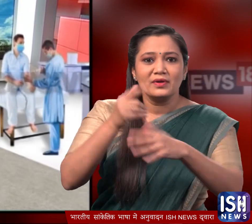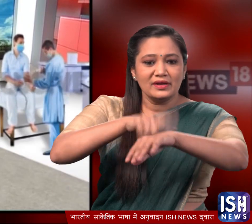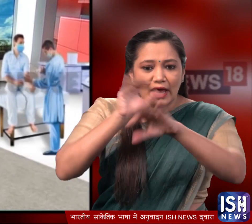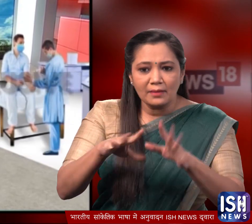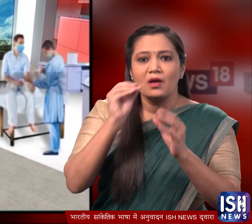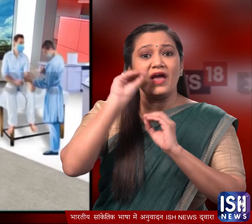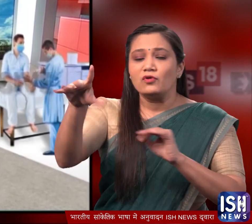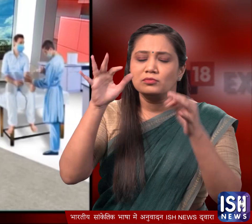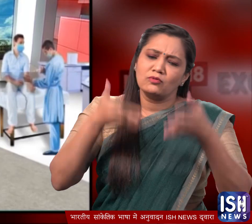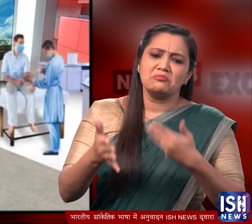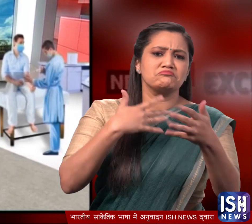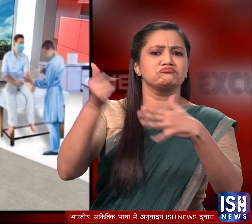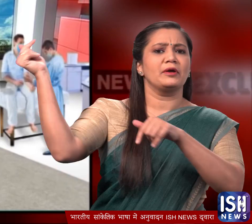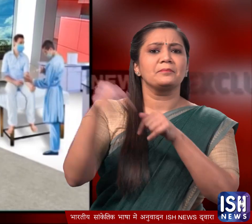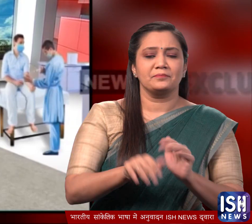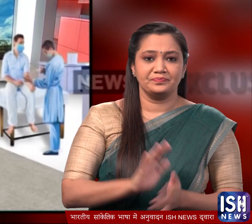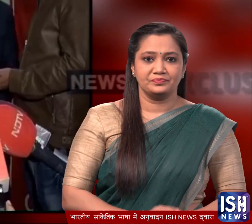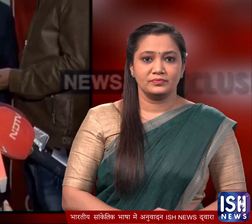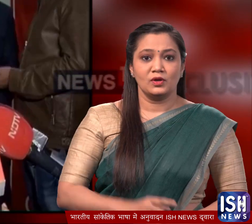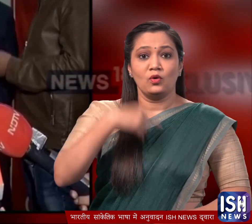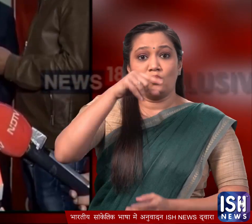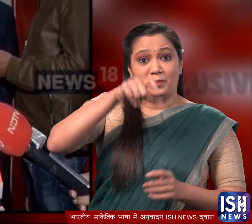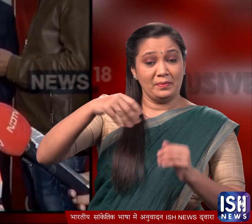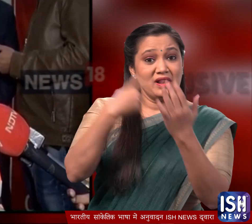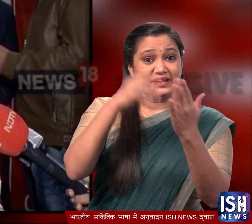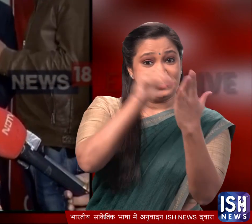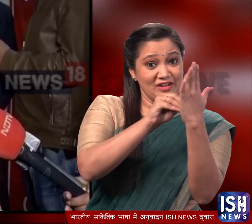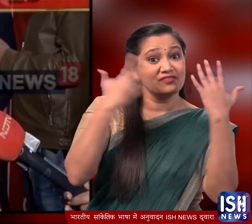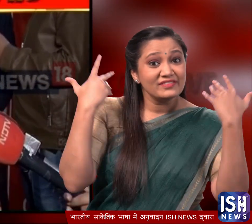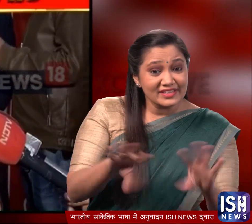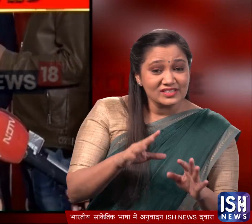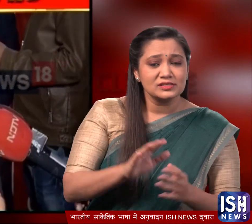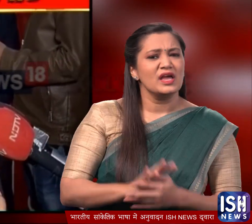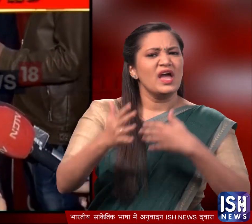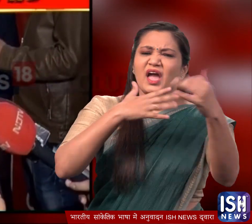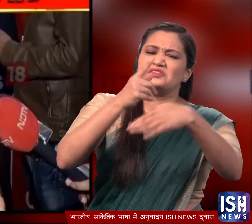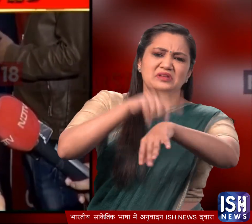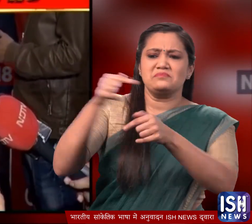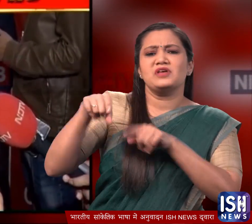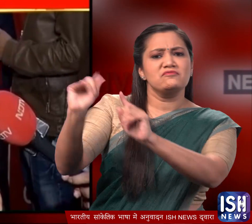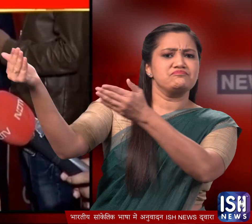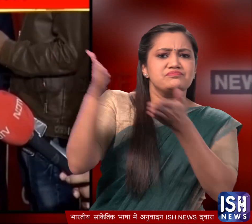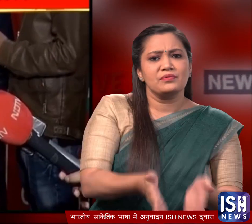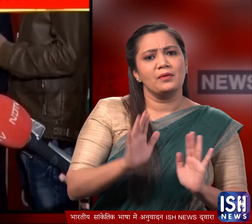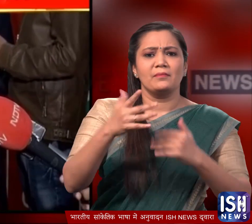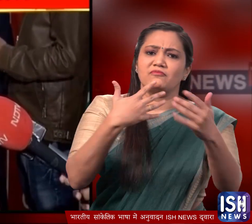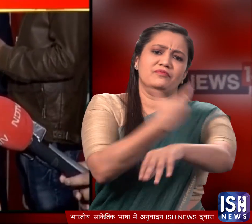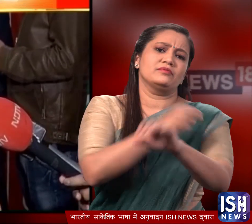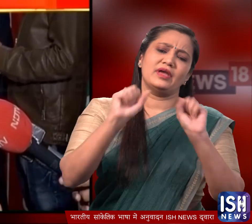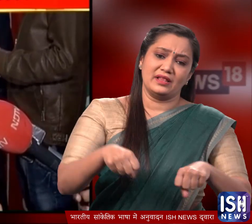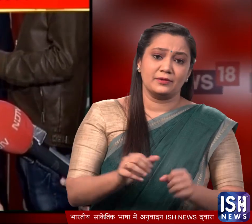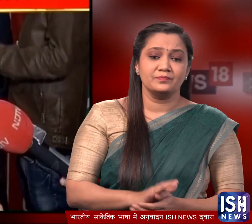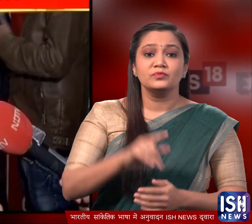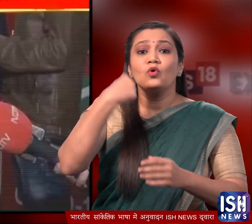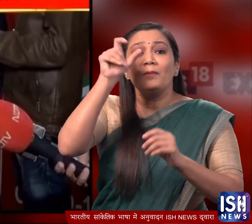लिए तारीख और समय तय किया जाता है। जो लोग रजिस्टर्ड हैं वो किसी भी दिन आके वैक्सीन